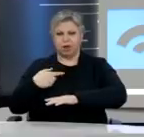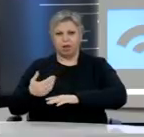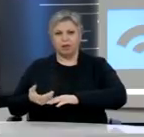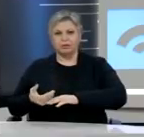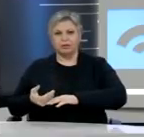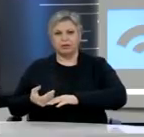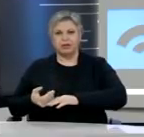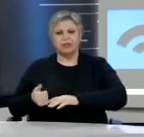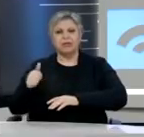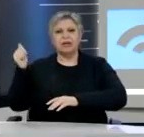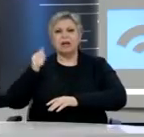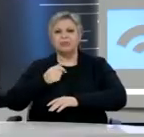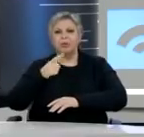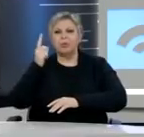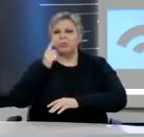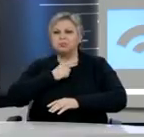λιβελογραφήματα.